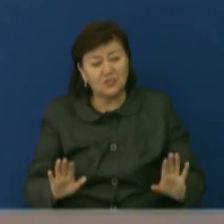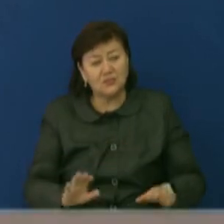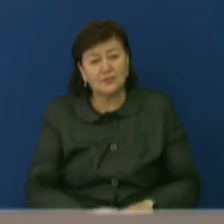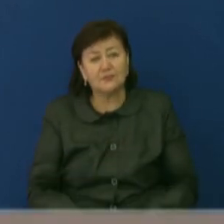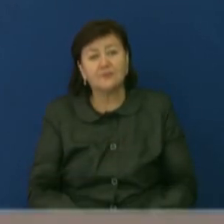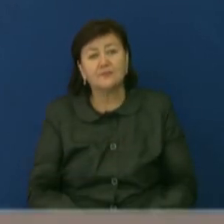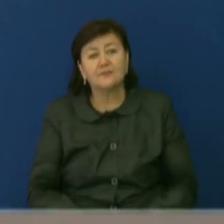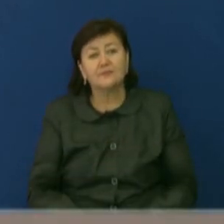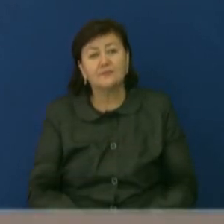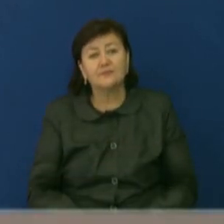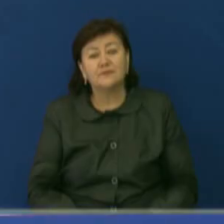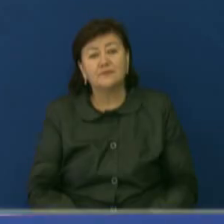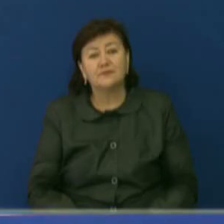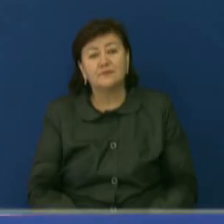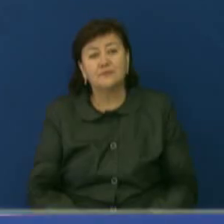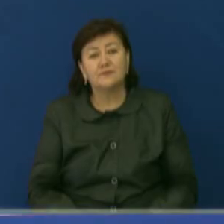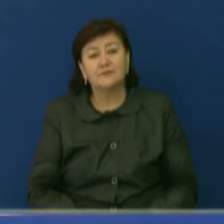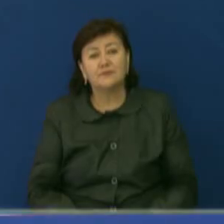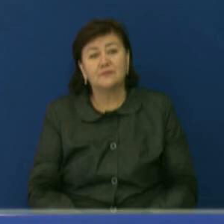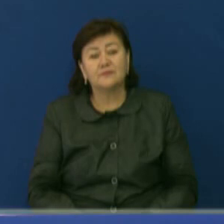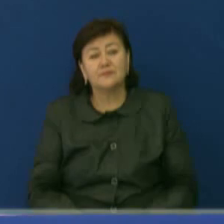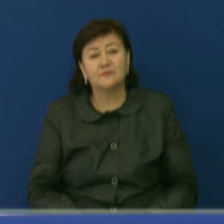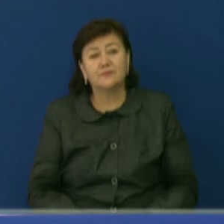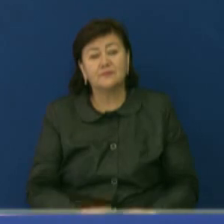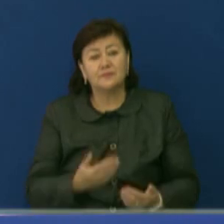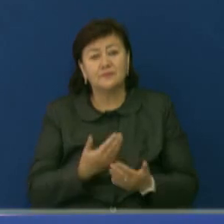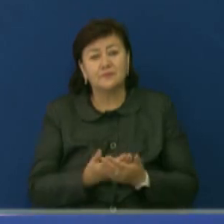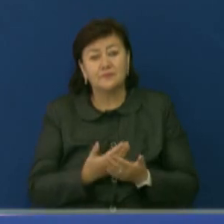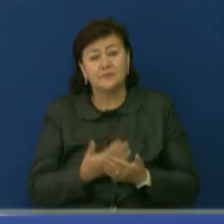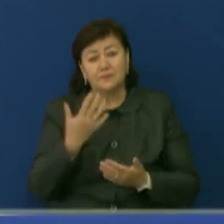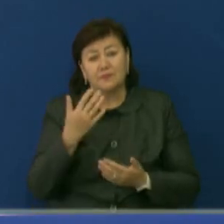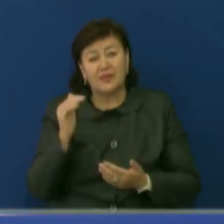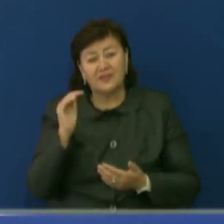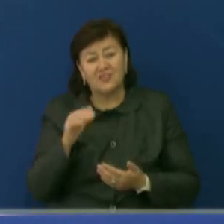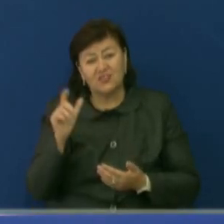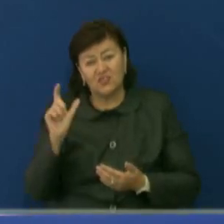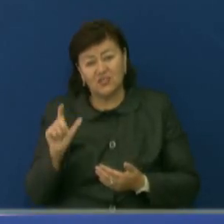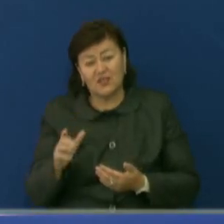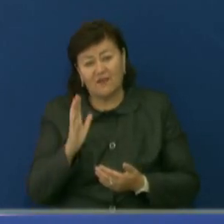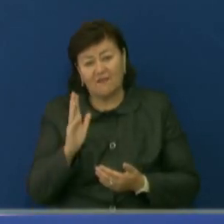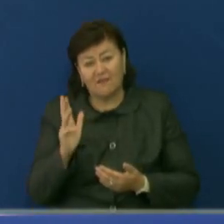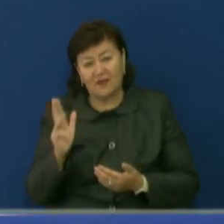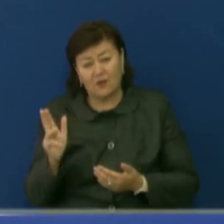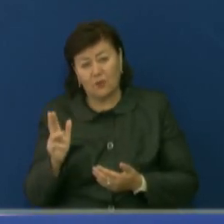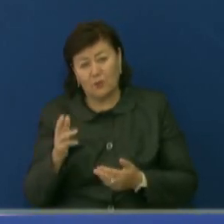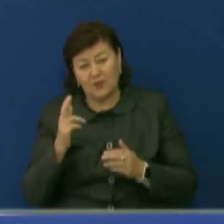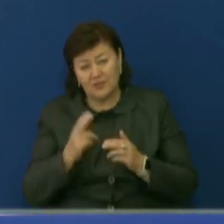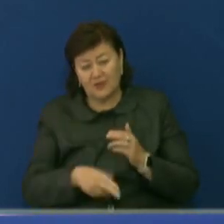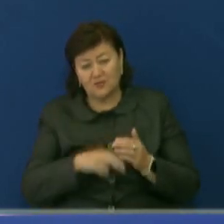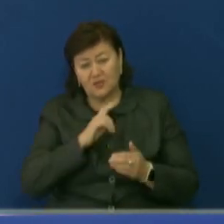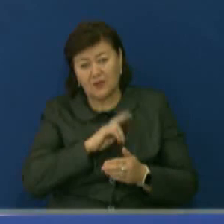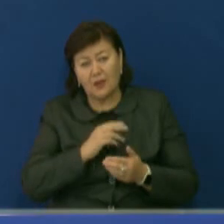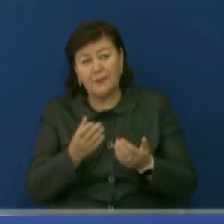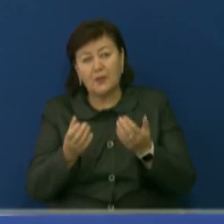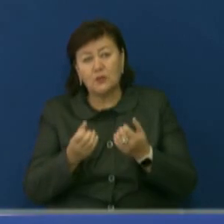Кызы, Нуржан Каликенов. Около 5000 человек, потерявших работу в Восточно-Казахстанской области, получают